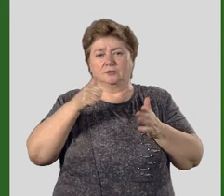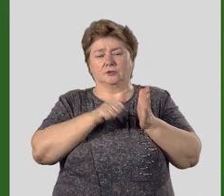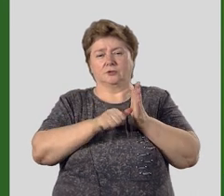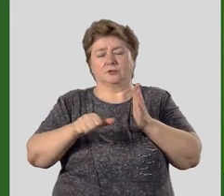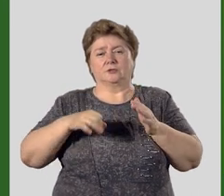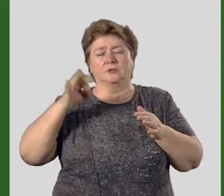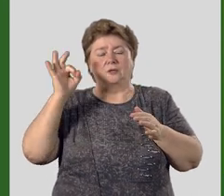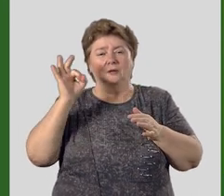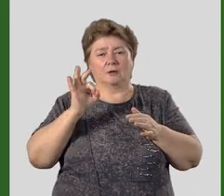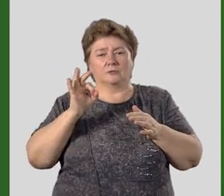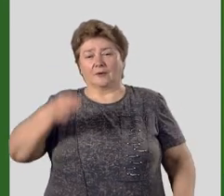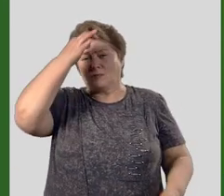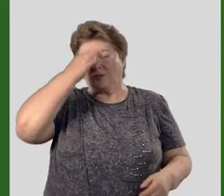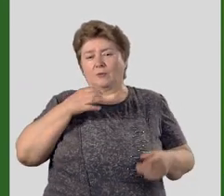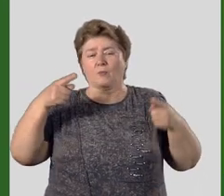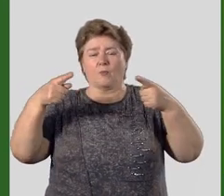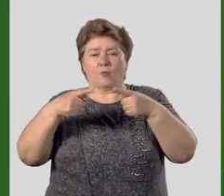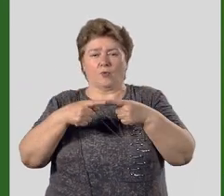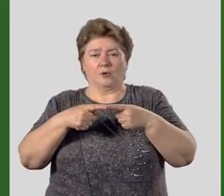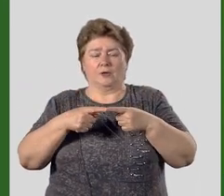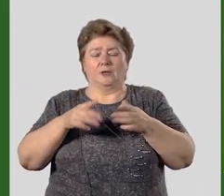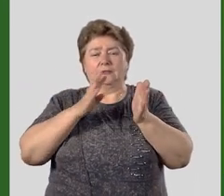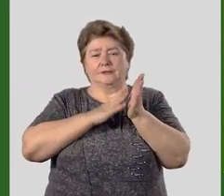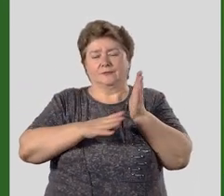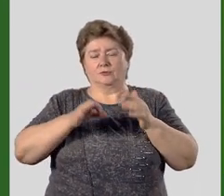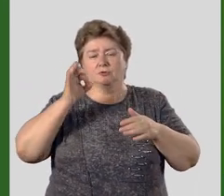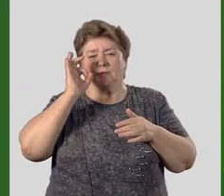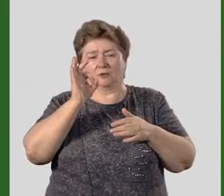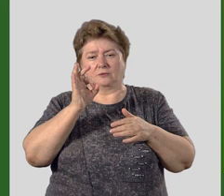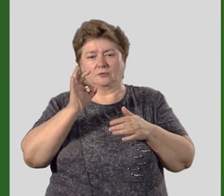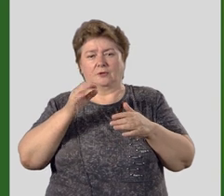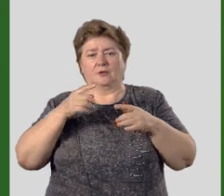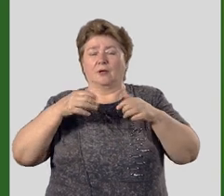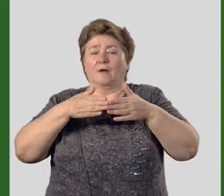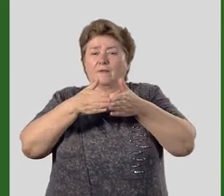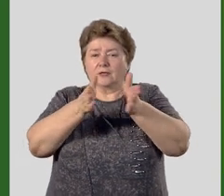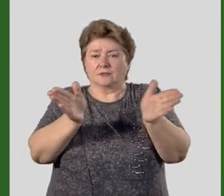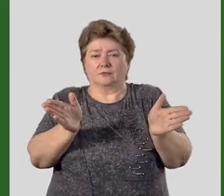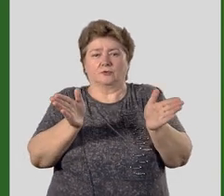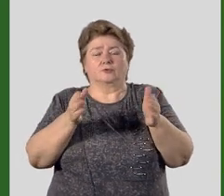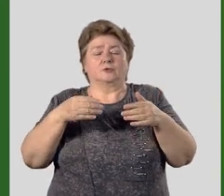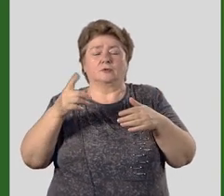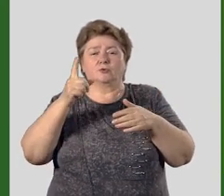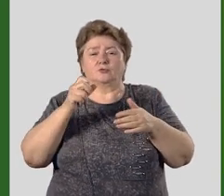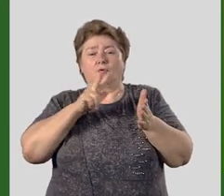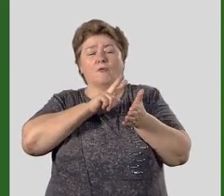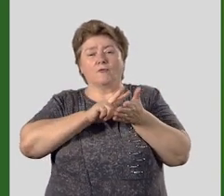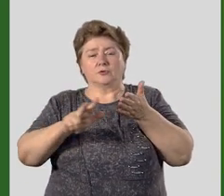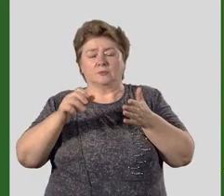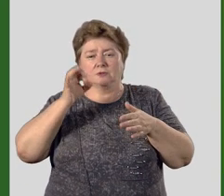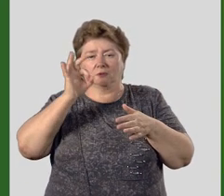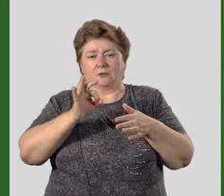360 градусов, в прямом угле 90 градусов, в развернутом 180